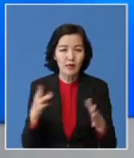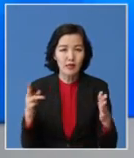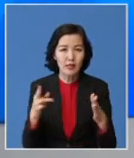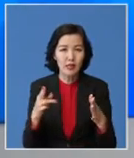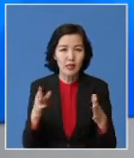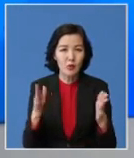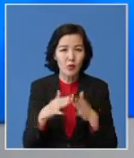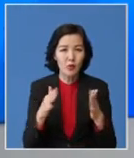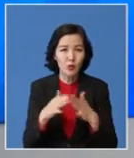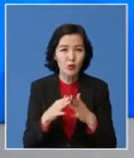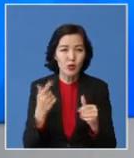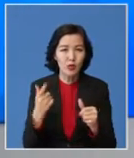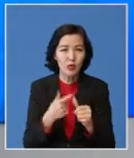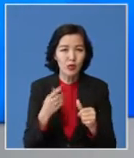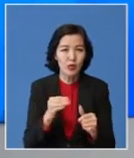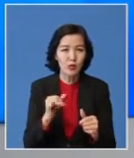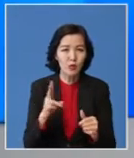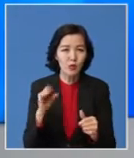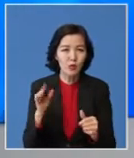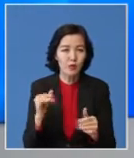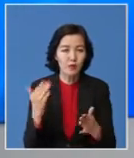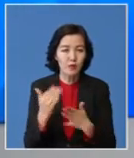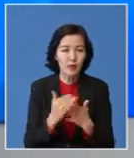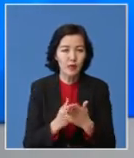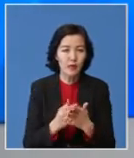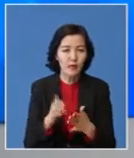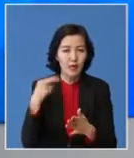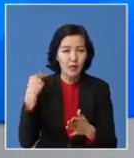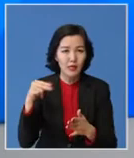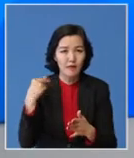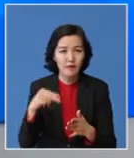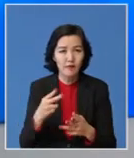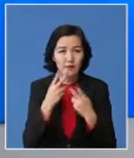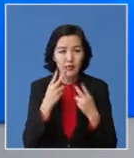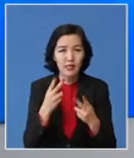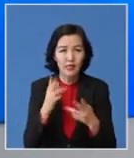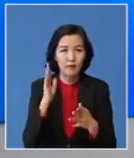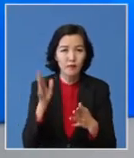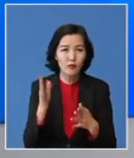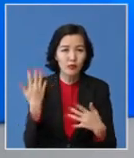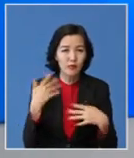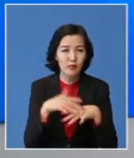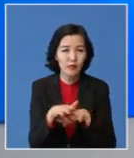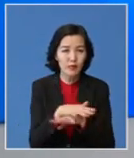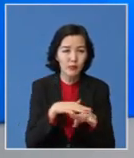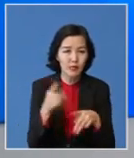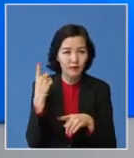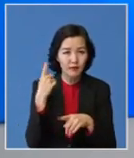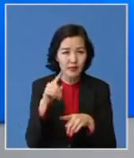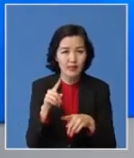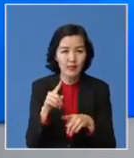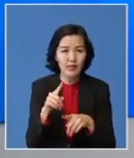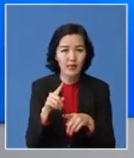культуры имени Ильяса Жансугурова. В рамках программы главы государства «Взгляд в будущее. Модернизация общественного